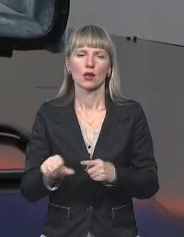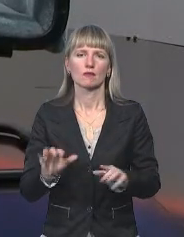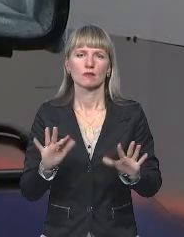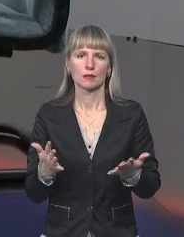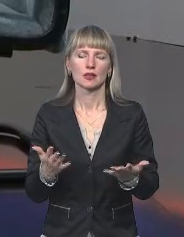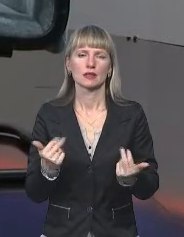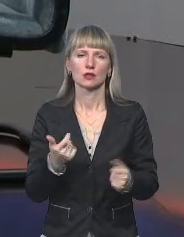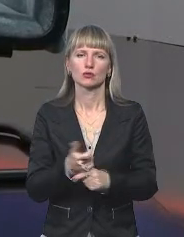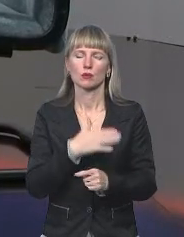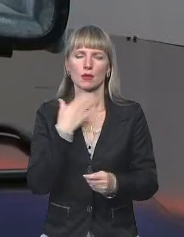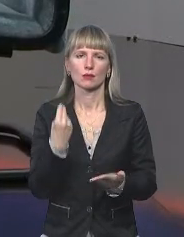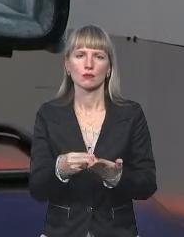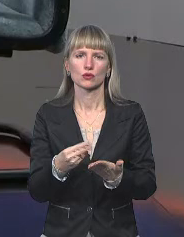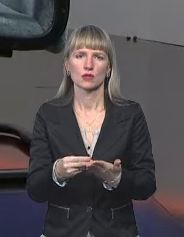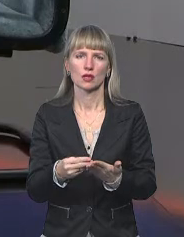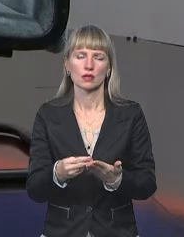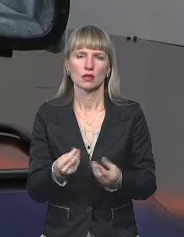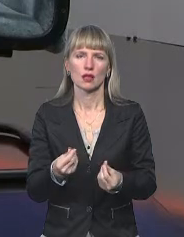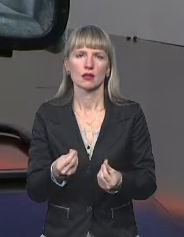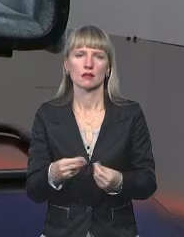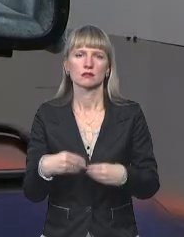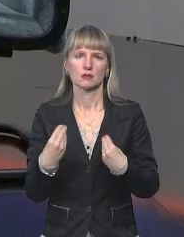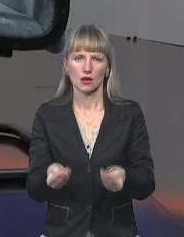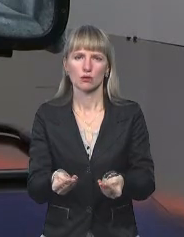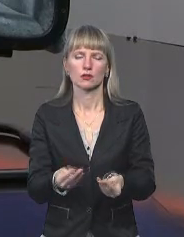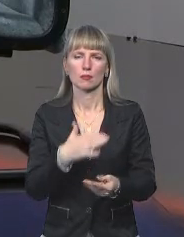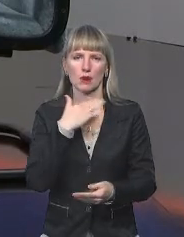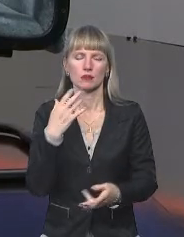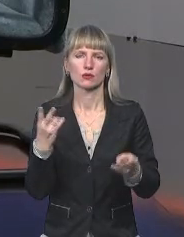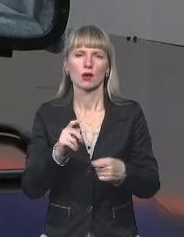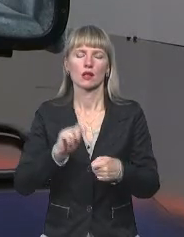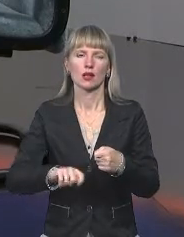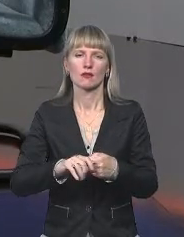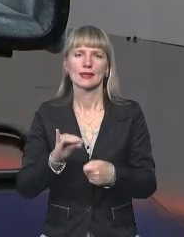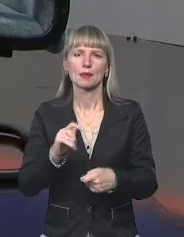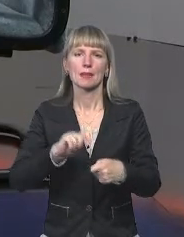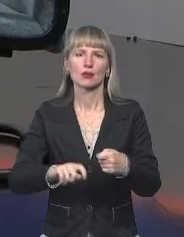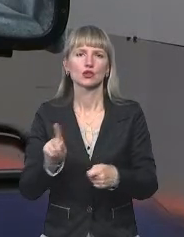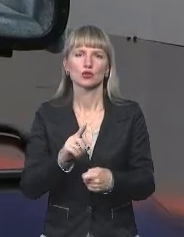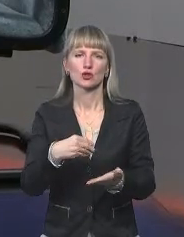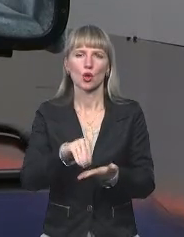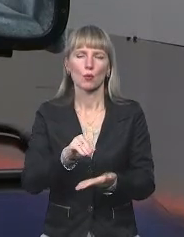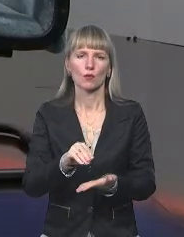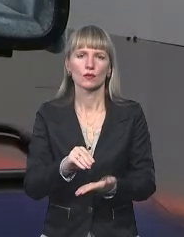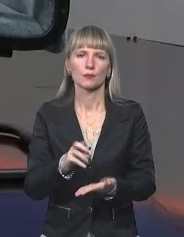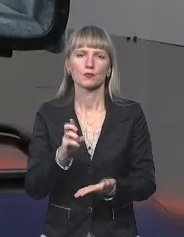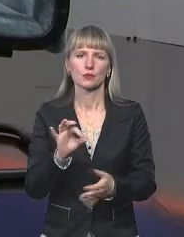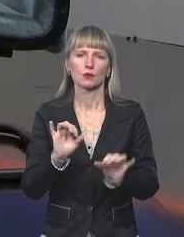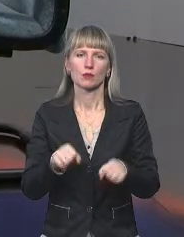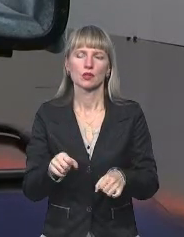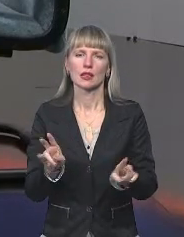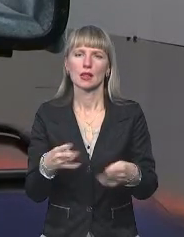Окремі випадки, дуже багато бюджетних коштів витрачається, дуже багато виділяється, тому потрібно контролювати і перевіряти, що закуповується, бо, можливо,